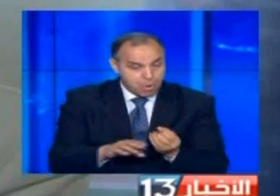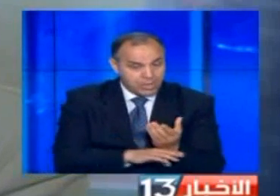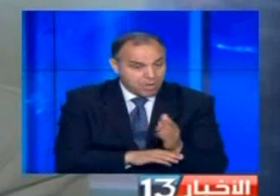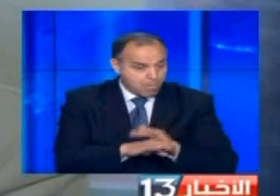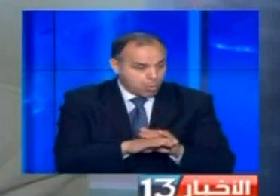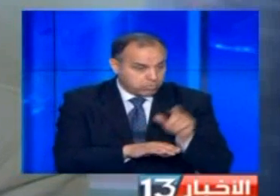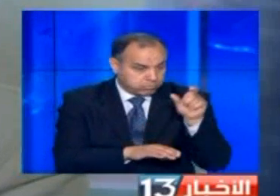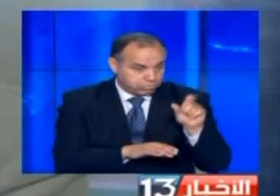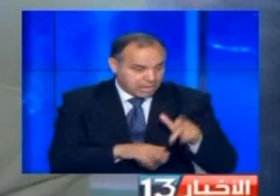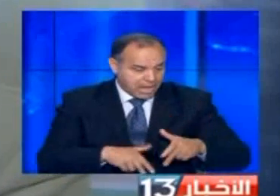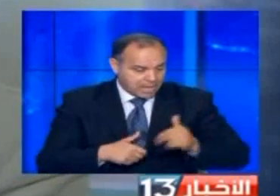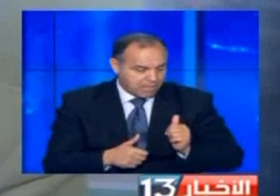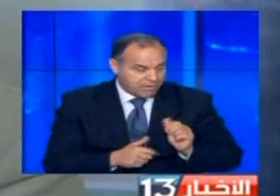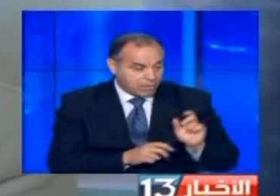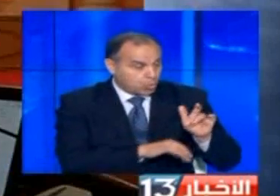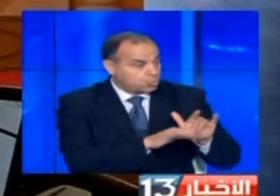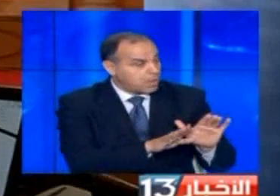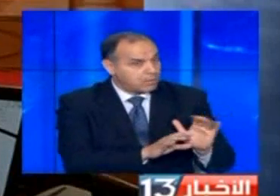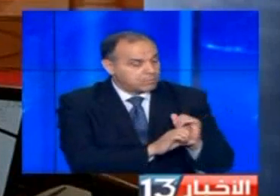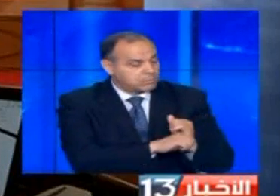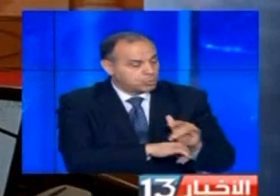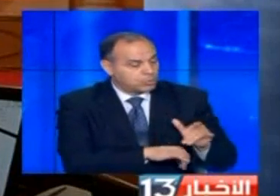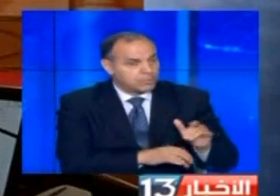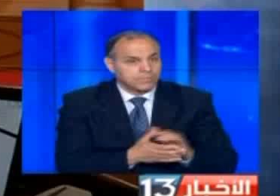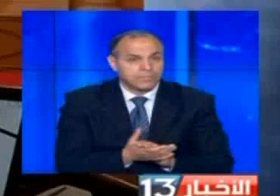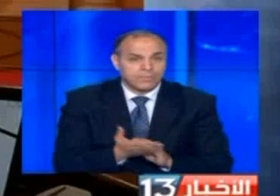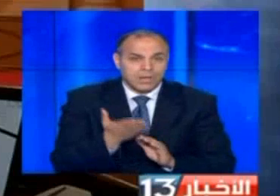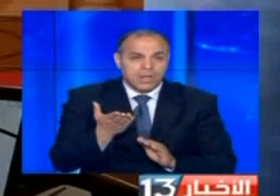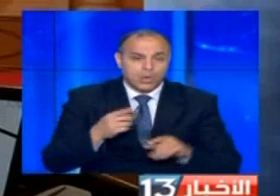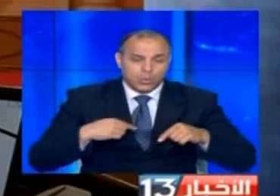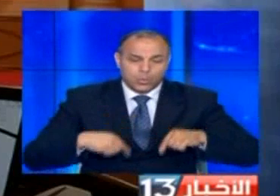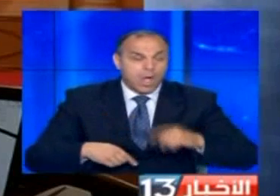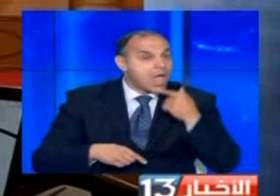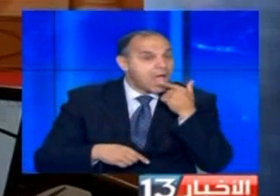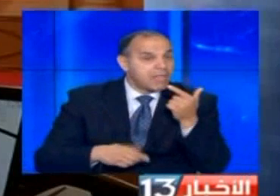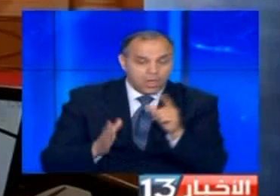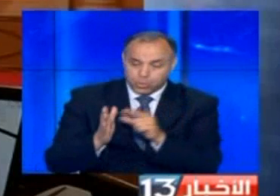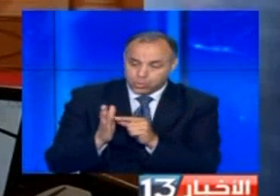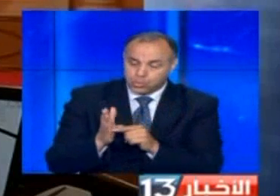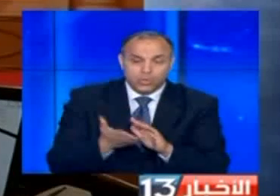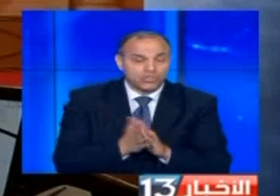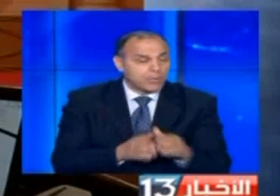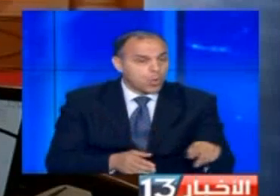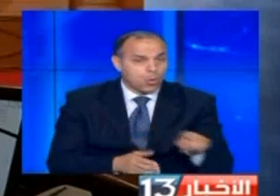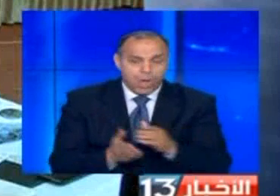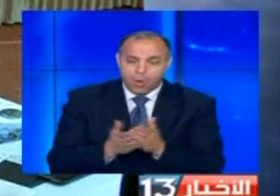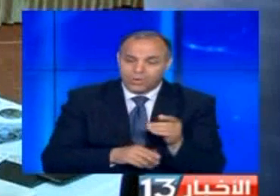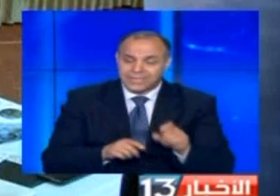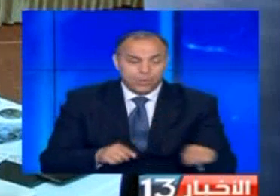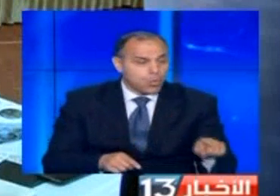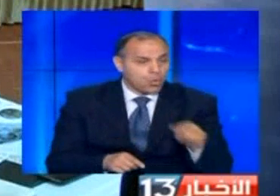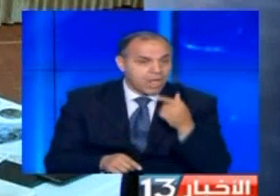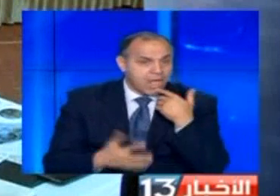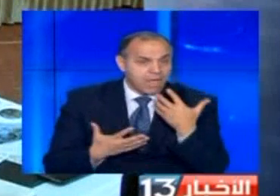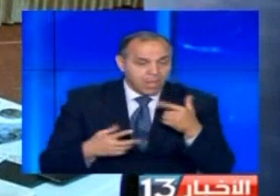المتعلقه بالحياه الخاصه ووفق وزير العلاقت مع الهيئات الدستوريه والمجتمع المدني وحقوق الانسان